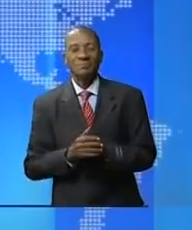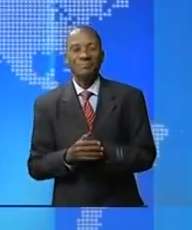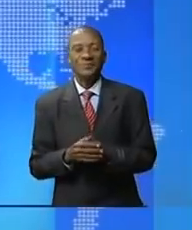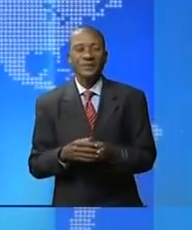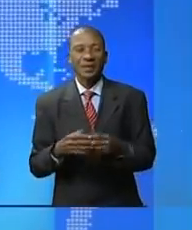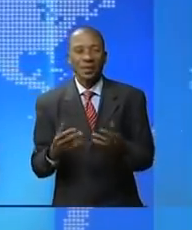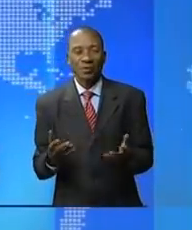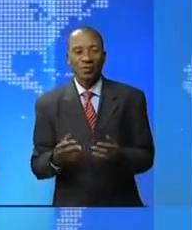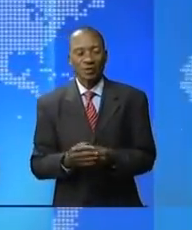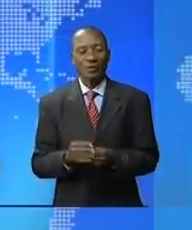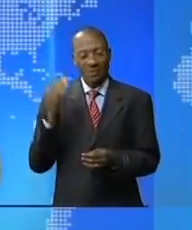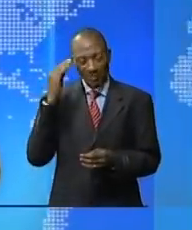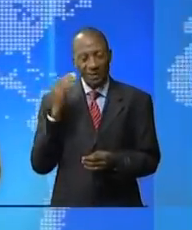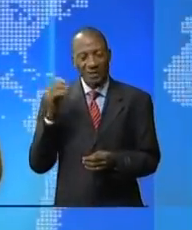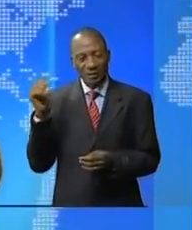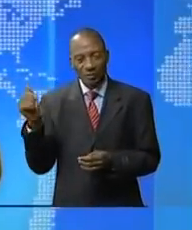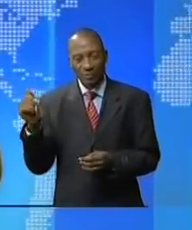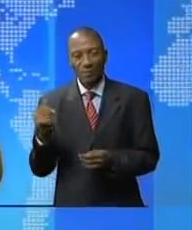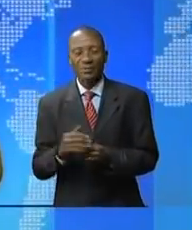il a des initiatives que nous dit